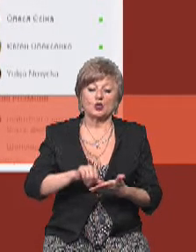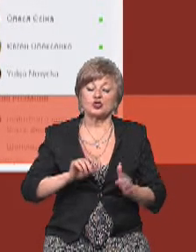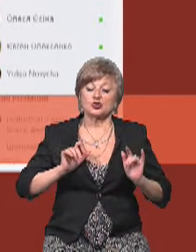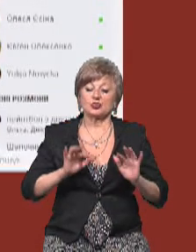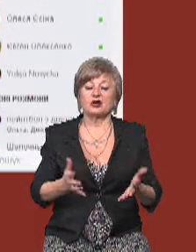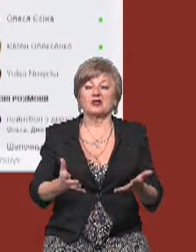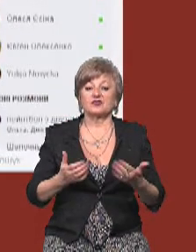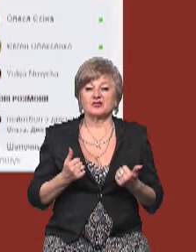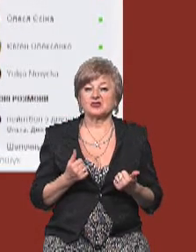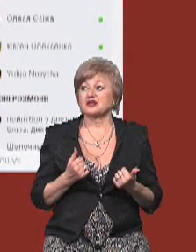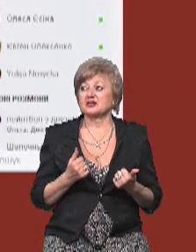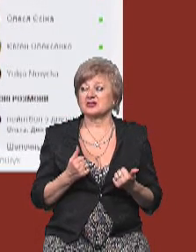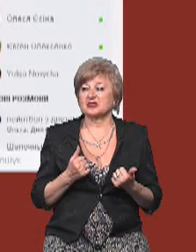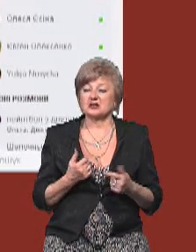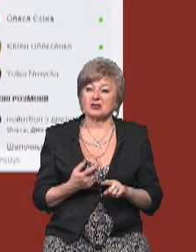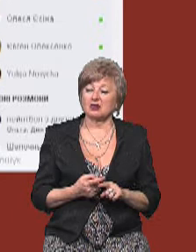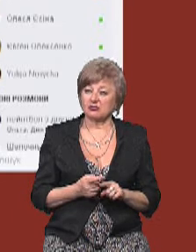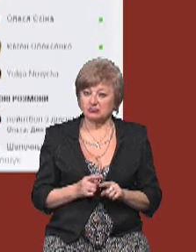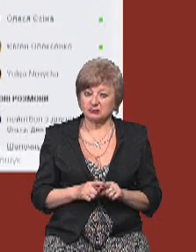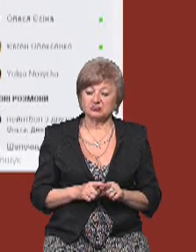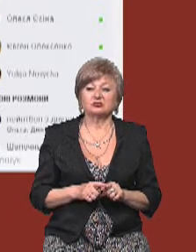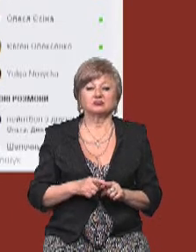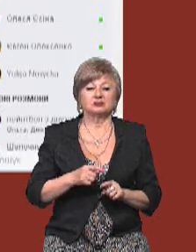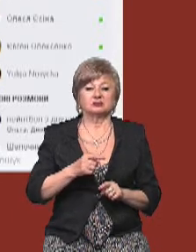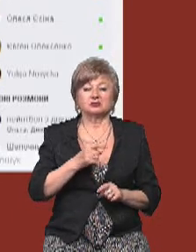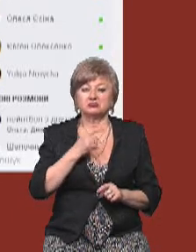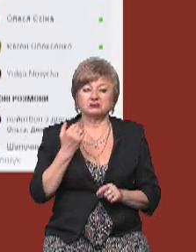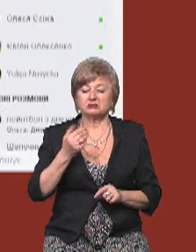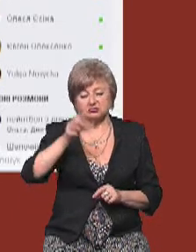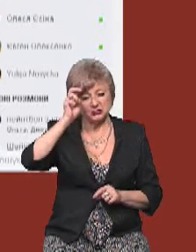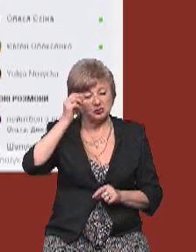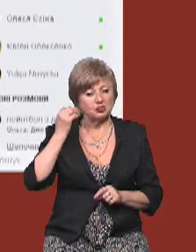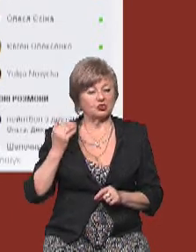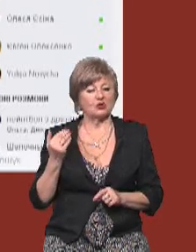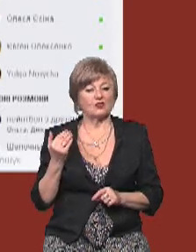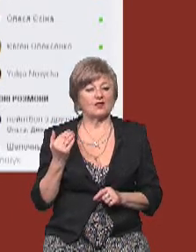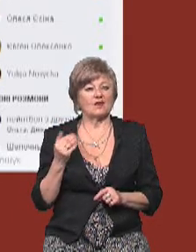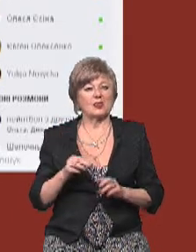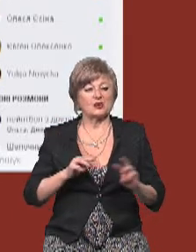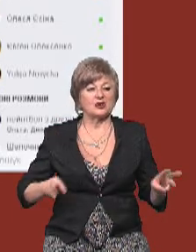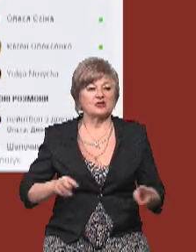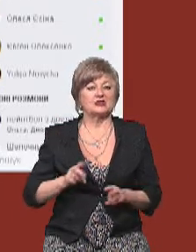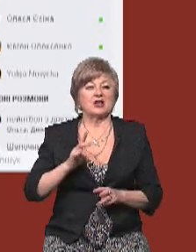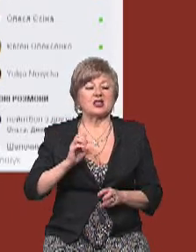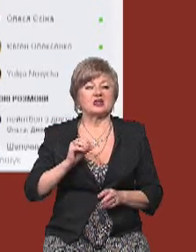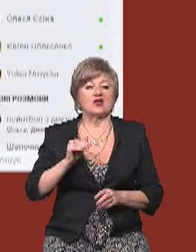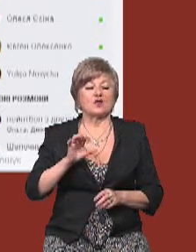також взяли заступник керівника Офісу президента Руслан Рябошапка, голова Державної митної служби Максим